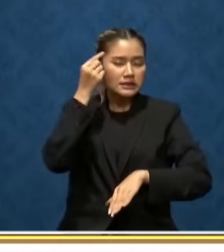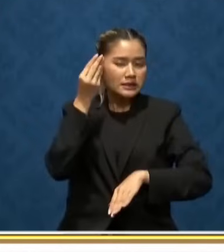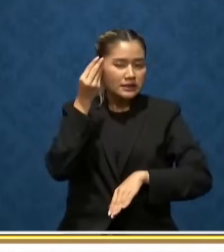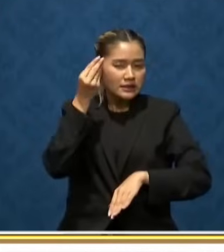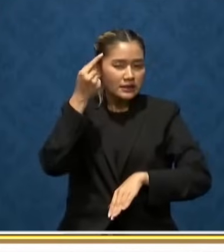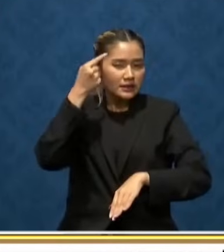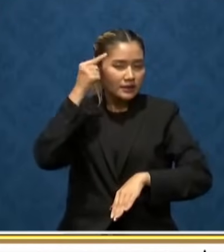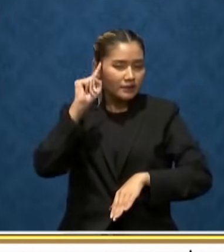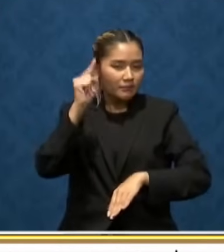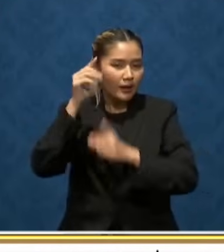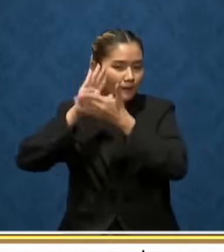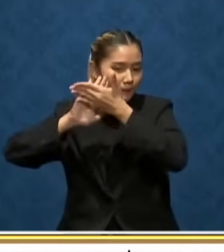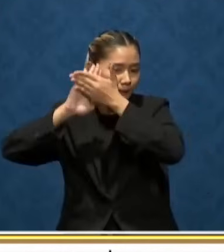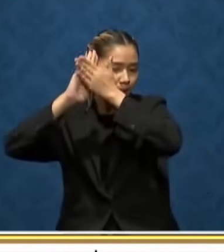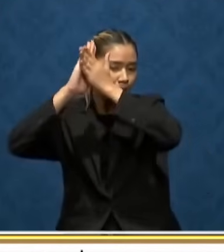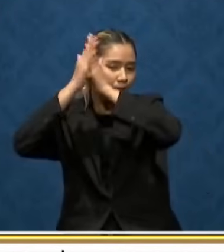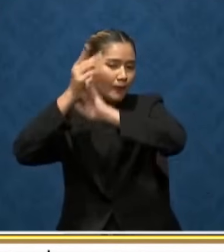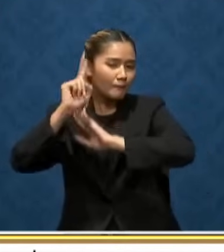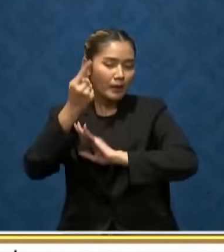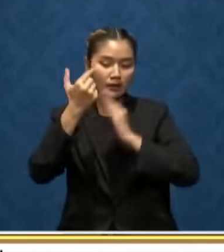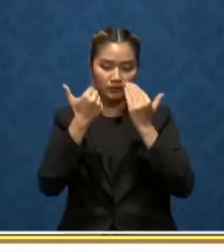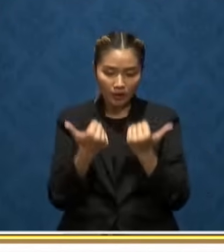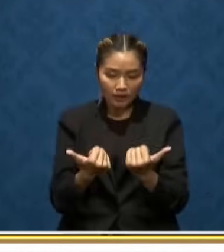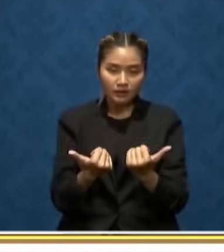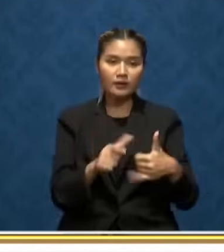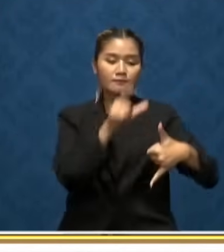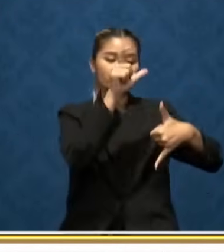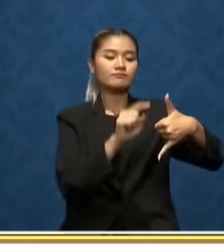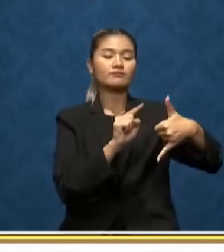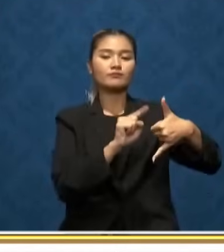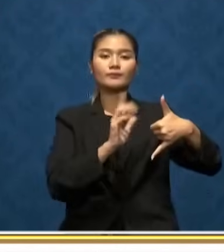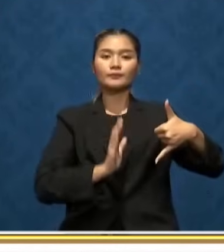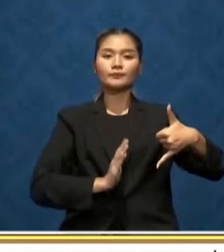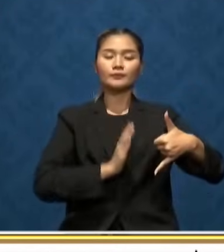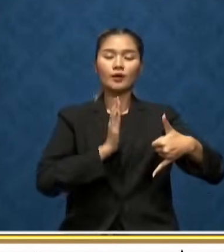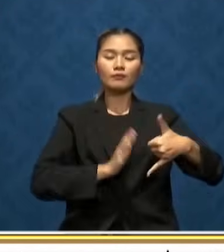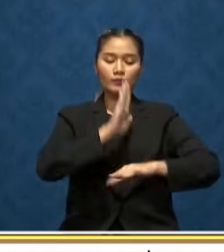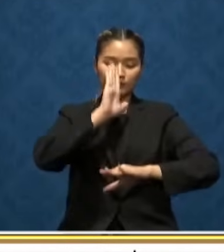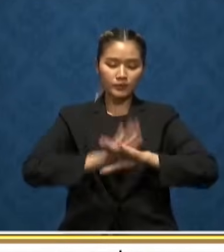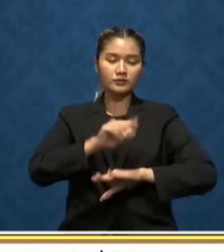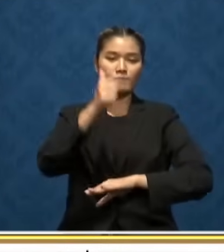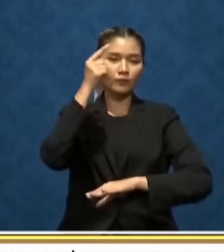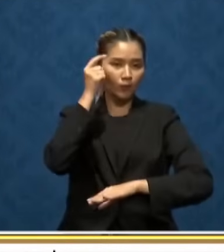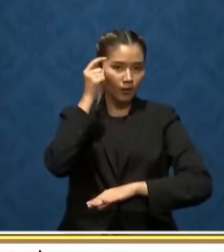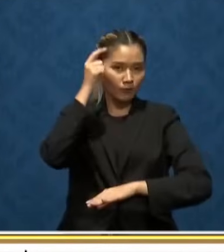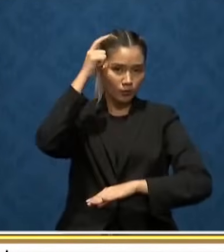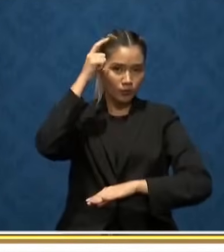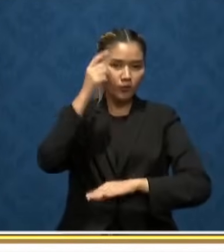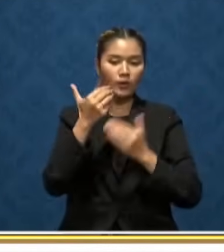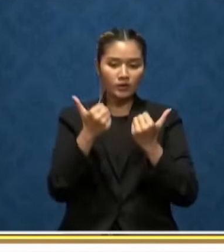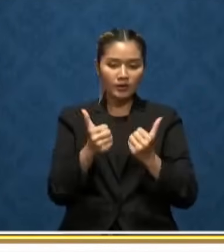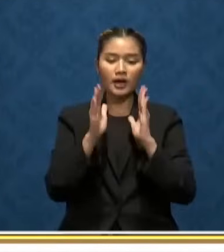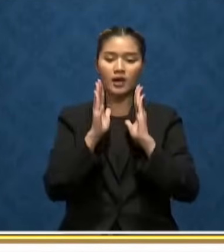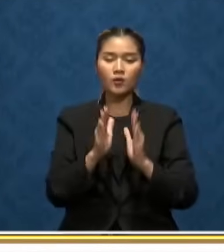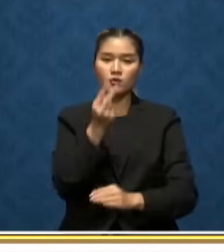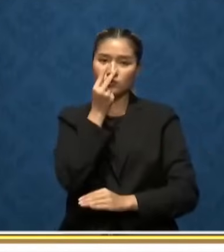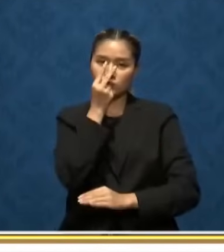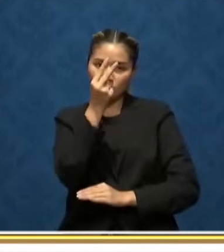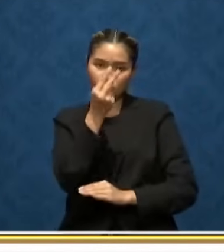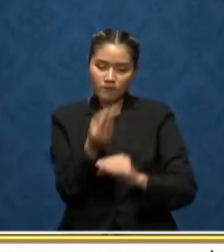ว่าด้วยความรู้ความสามารถประสบการณ์ของท่านจะทำยังไงให้คนดูมากขึ้นก